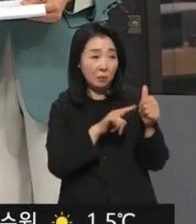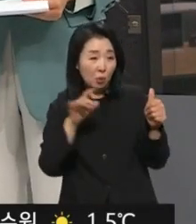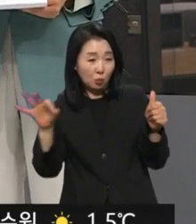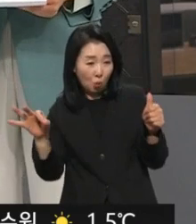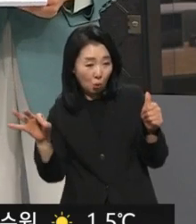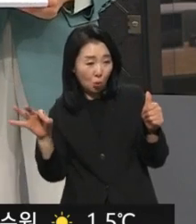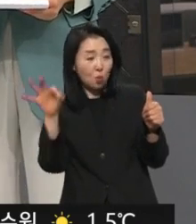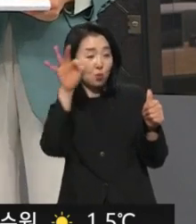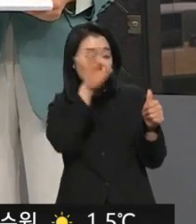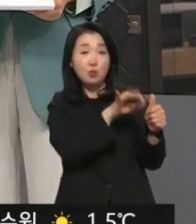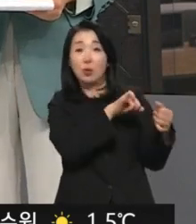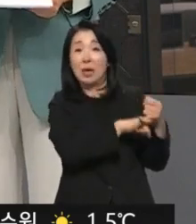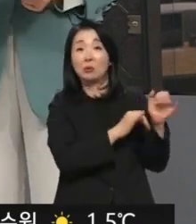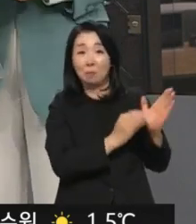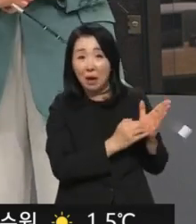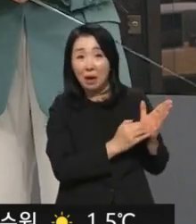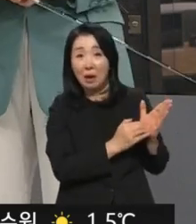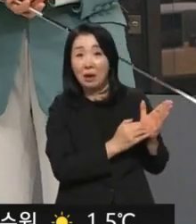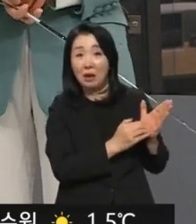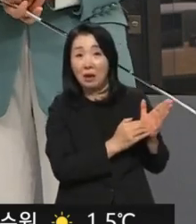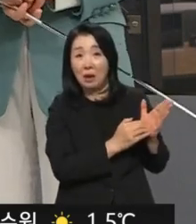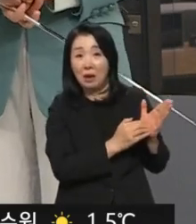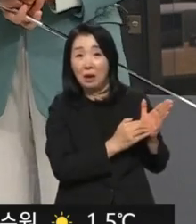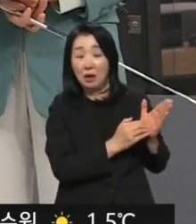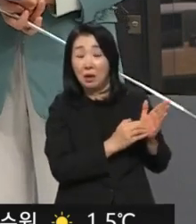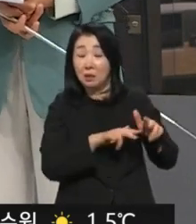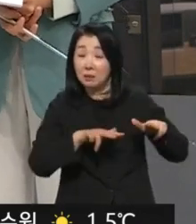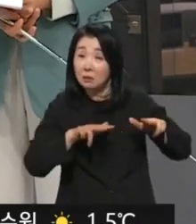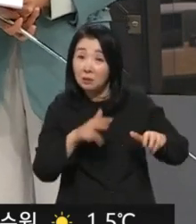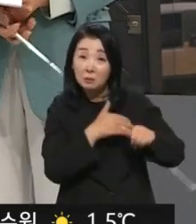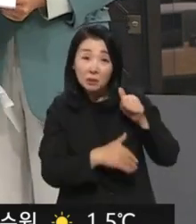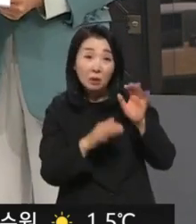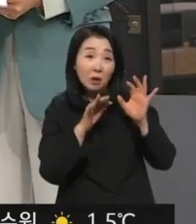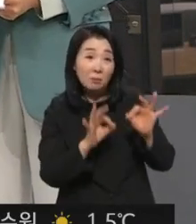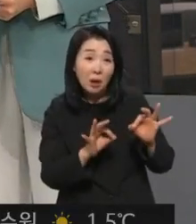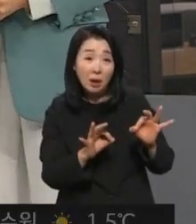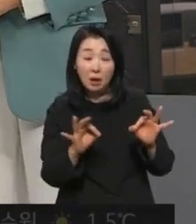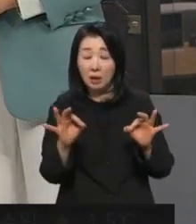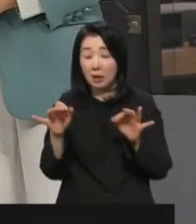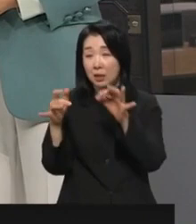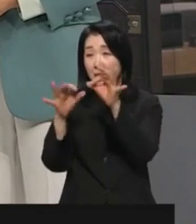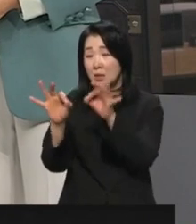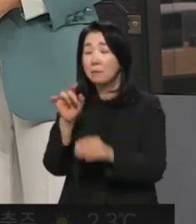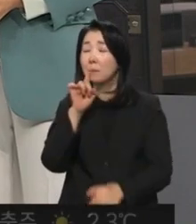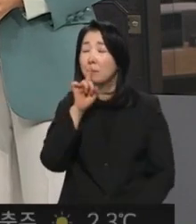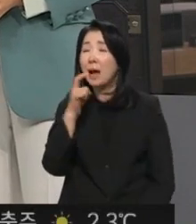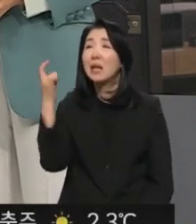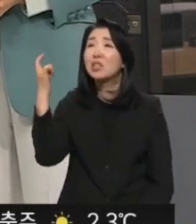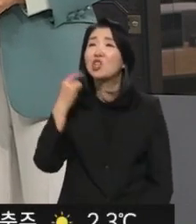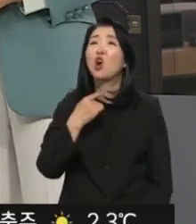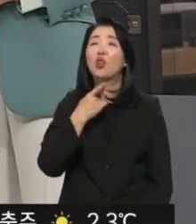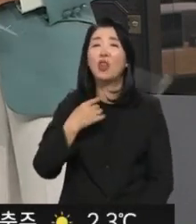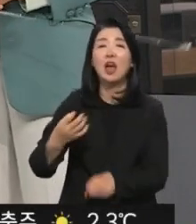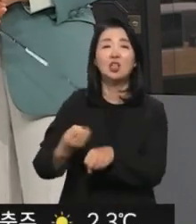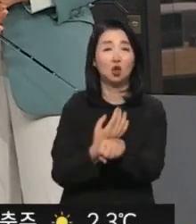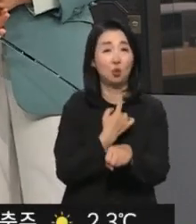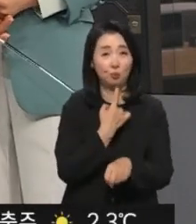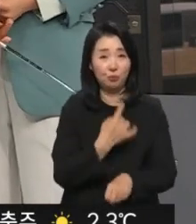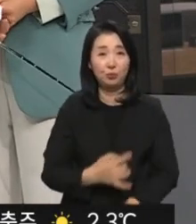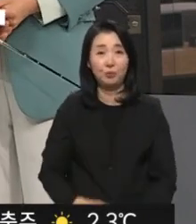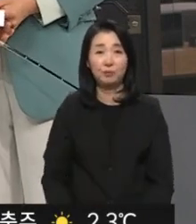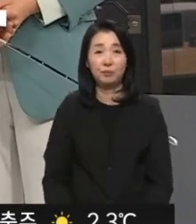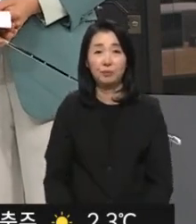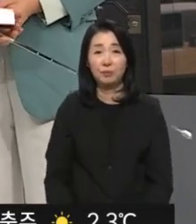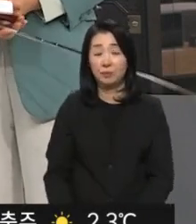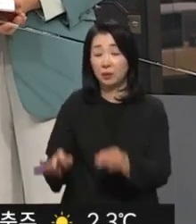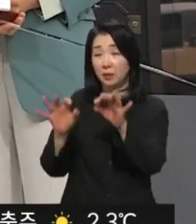절반을 주기로 약속을 했다 이렇게 말을 했지만요. 현재로서는 이 김 씨의 말을 들었다라는 전언뿐입니다.